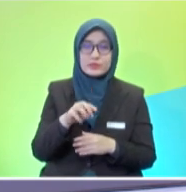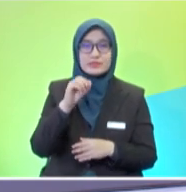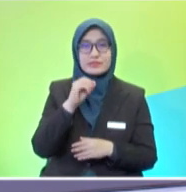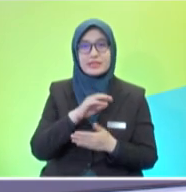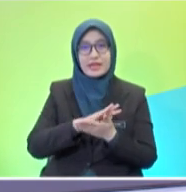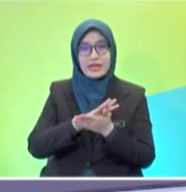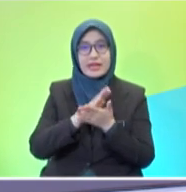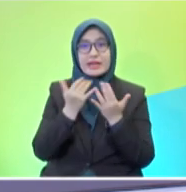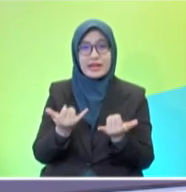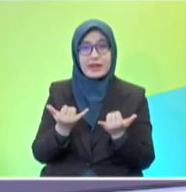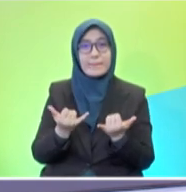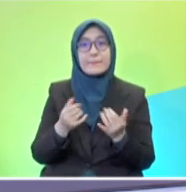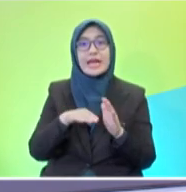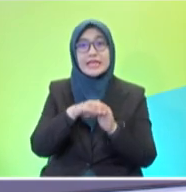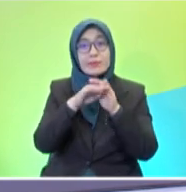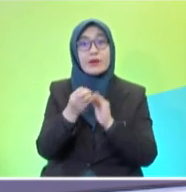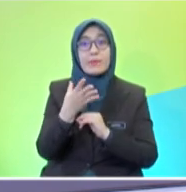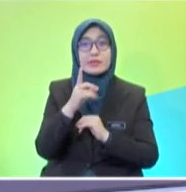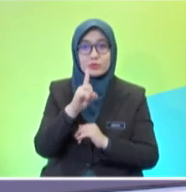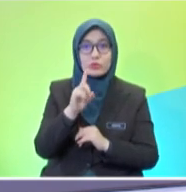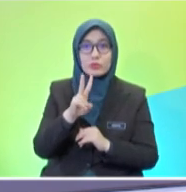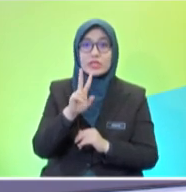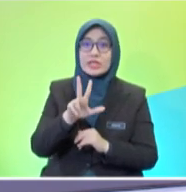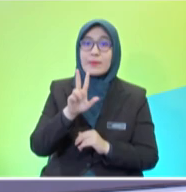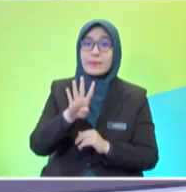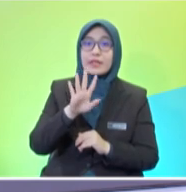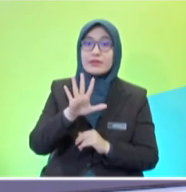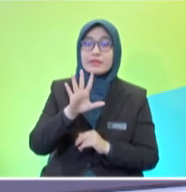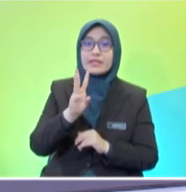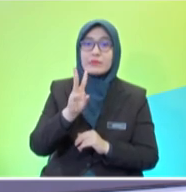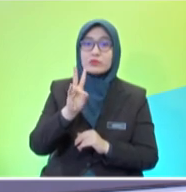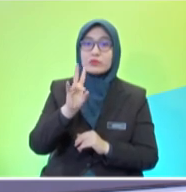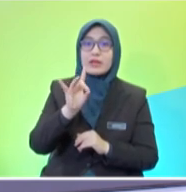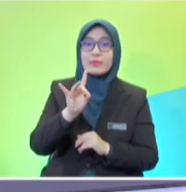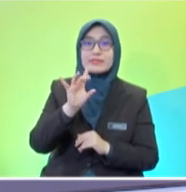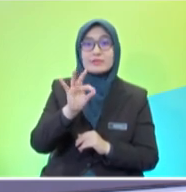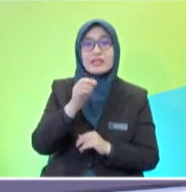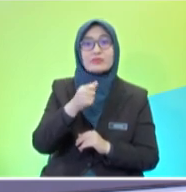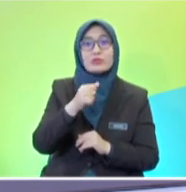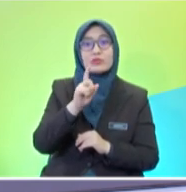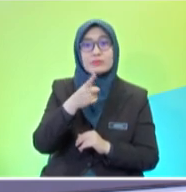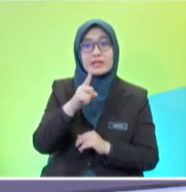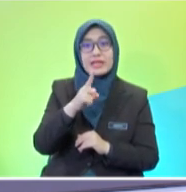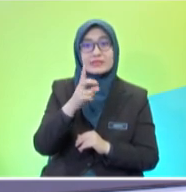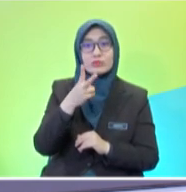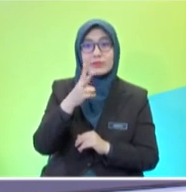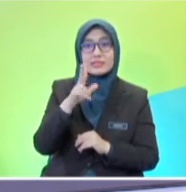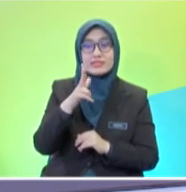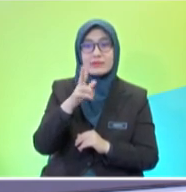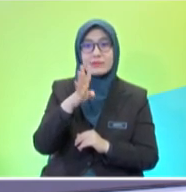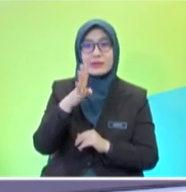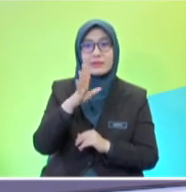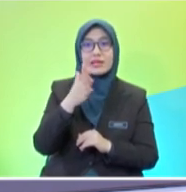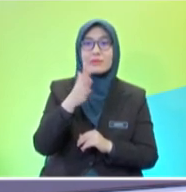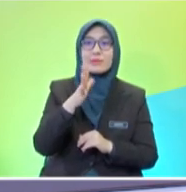tujuh delapan sembilan 10 11 12 13 14 15 16 17 jadi